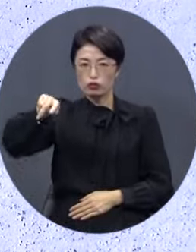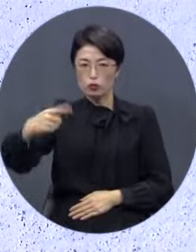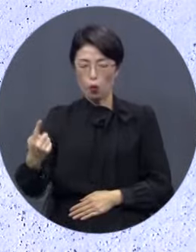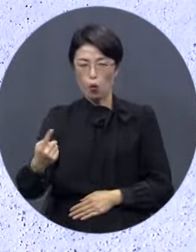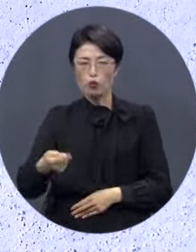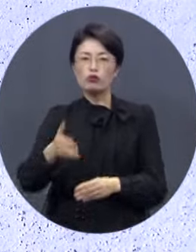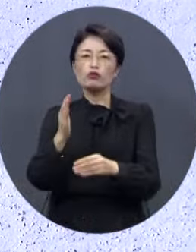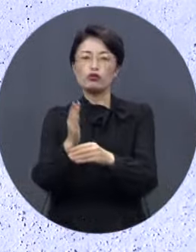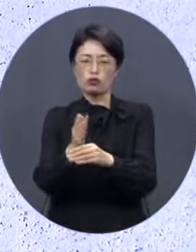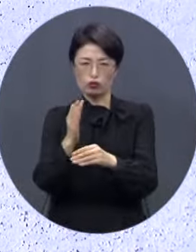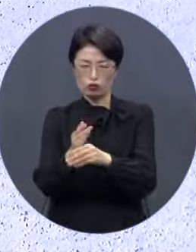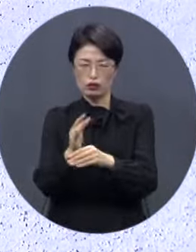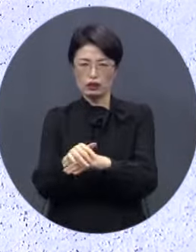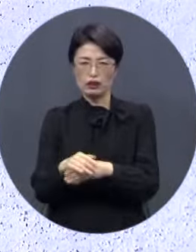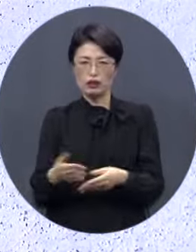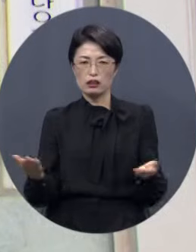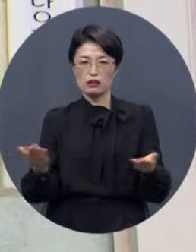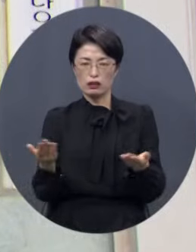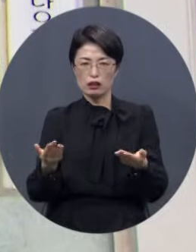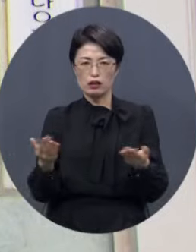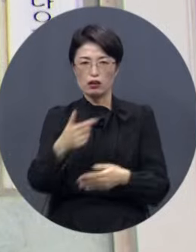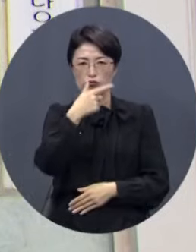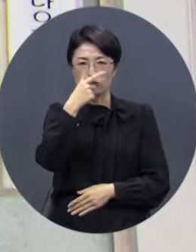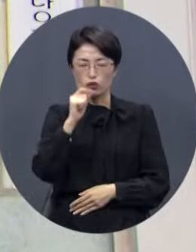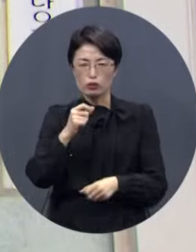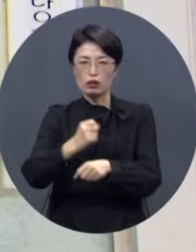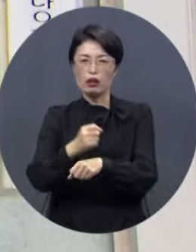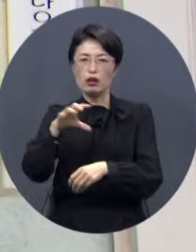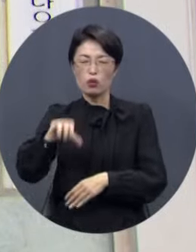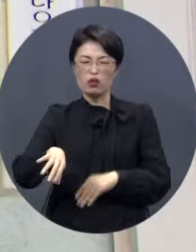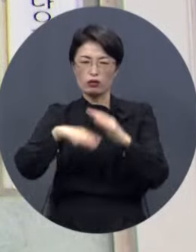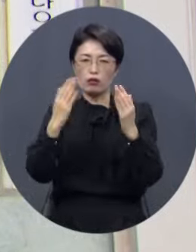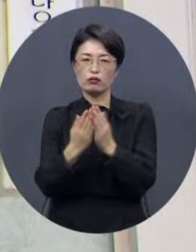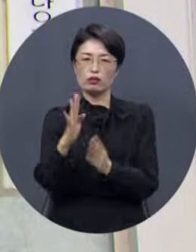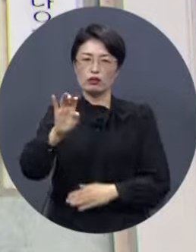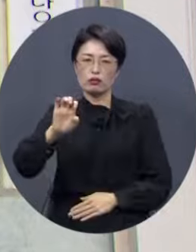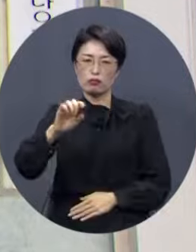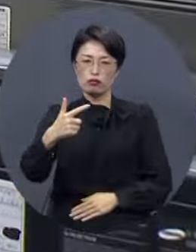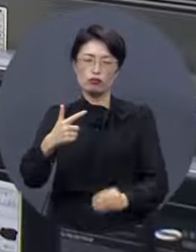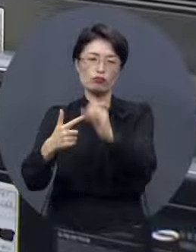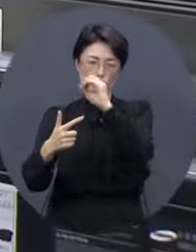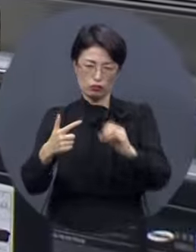미치지 못한 곳은 12곳으로 전체의 46% 차지했습니다